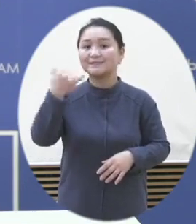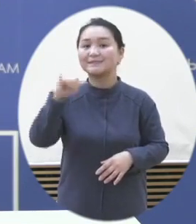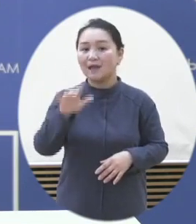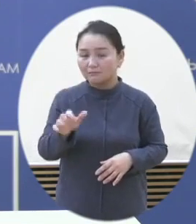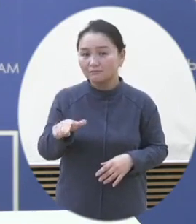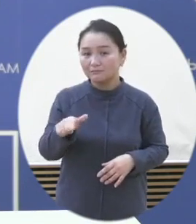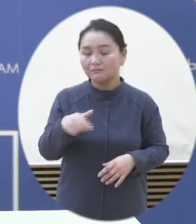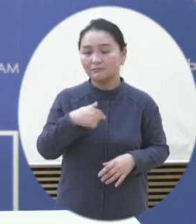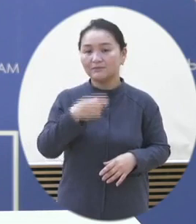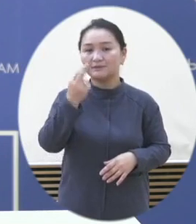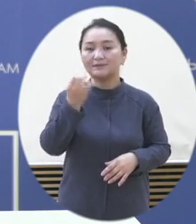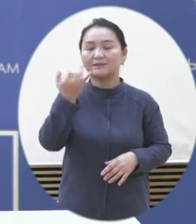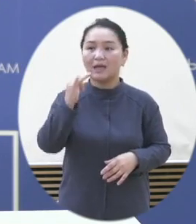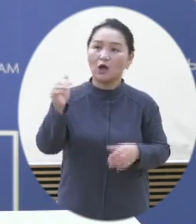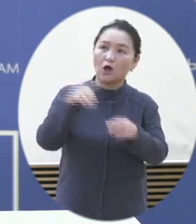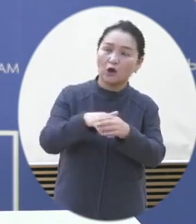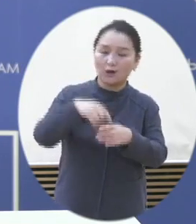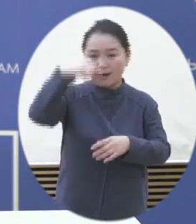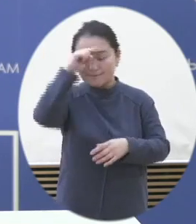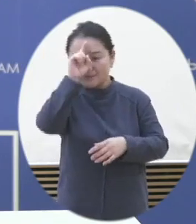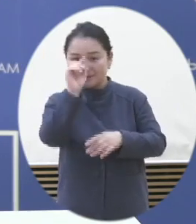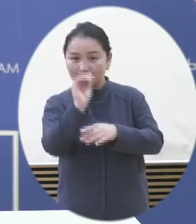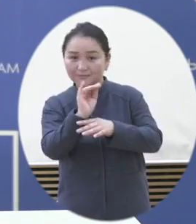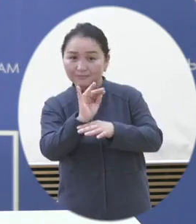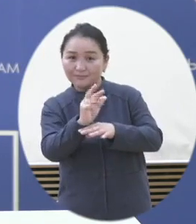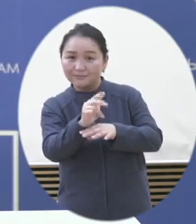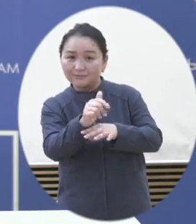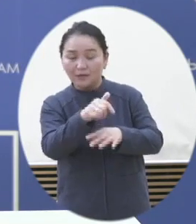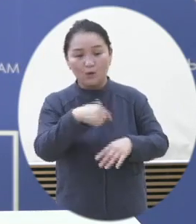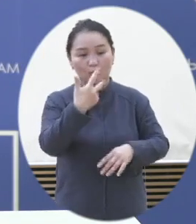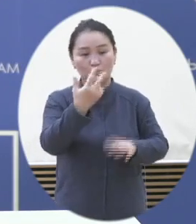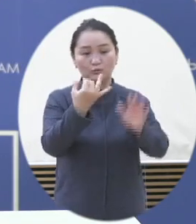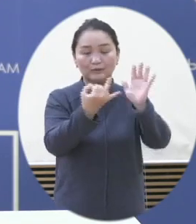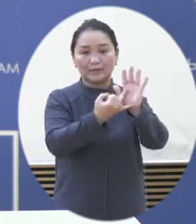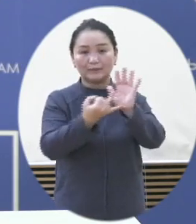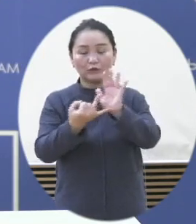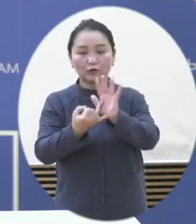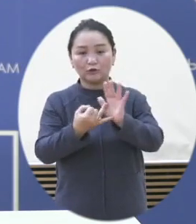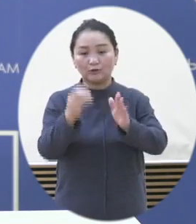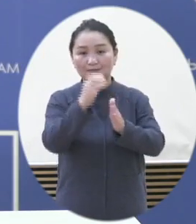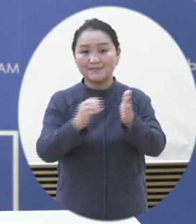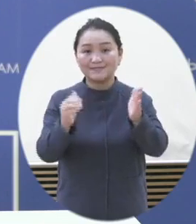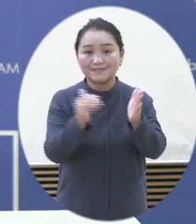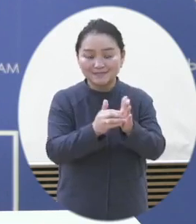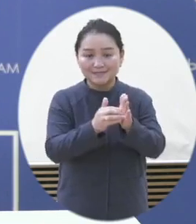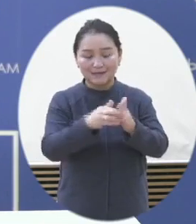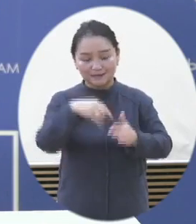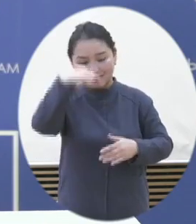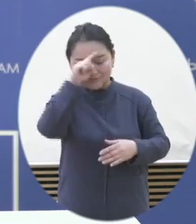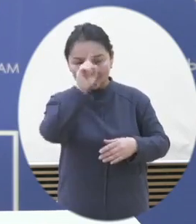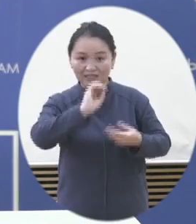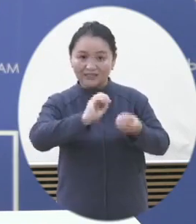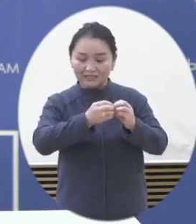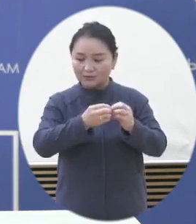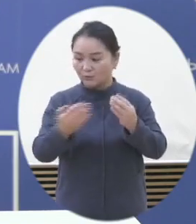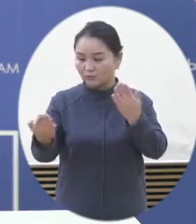141 өвчтөнд цайр оролцуулсан эмчилгээ хийсэн бөгөөд 377 стандарт эмчилгээ хийлгэж өвчтнүүдтэй бол